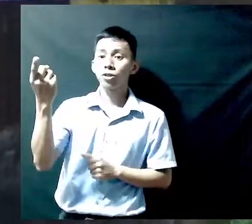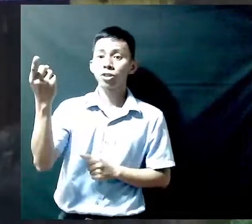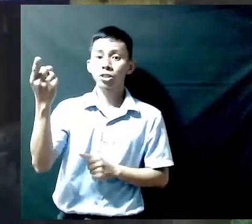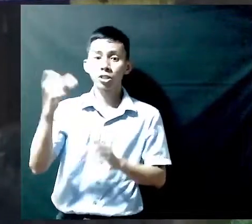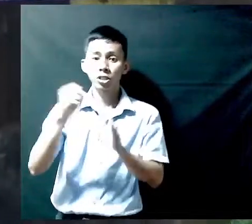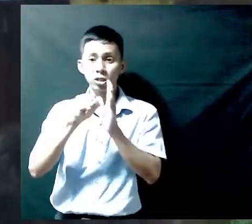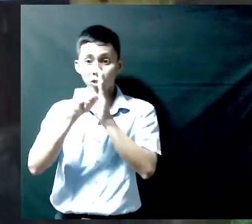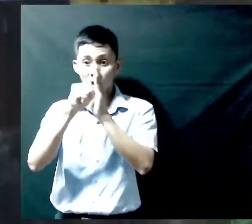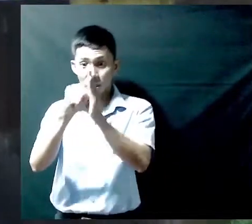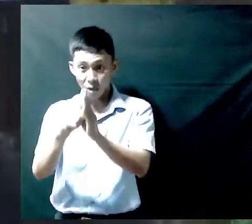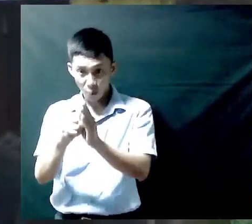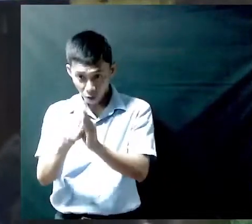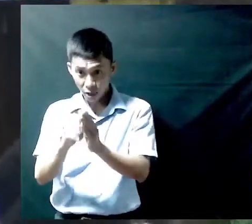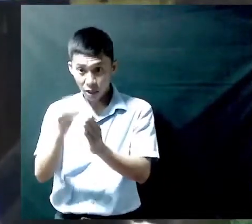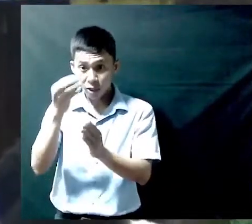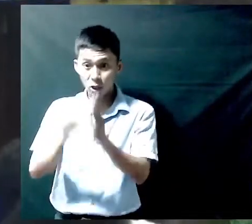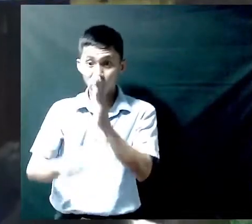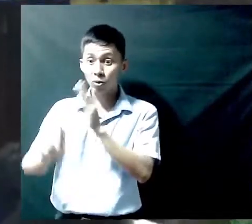1 verse